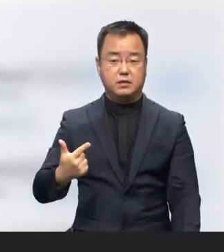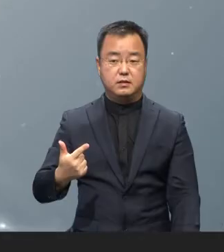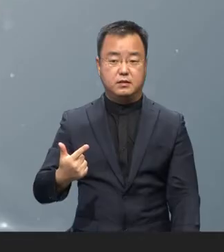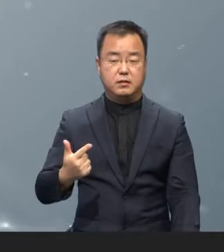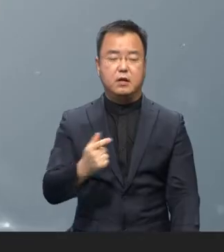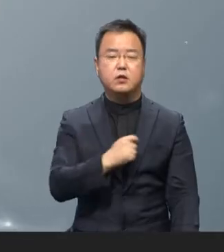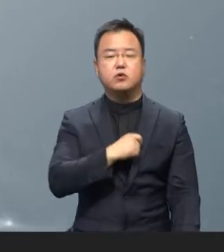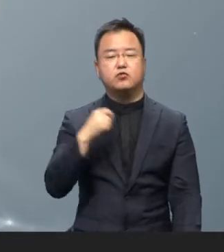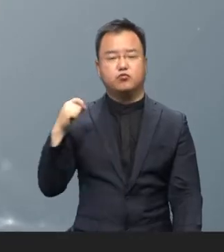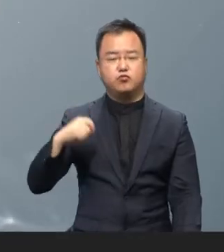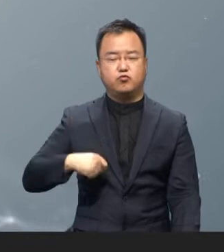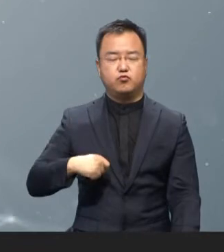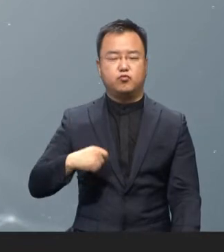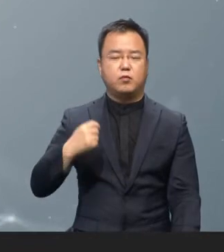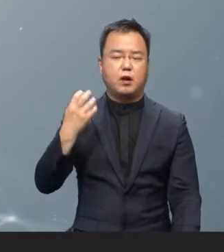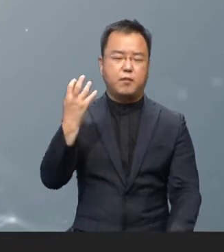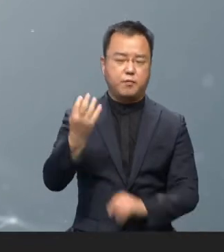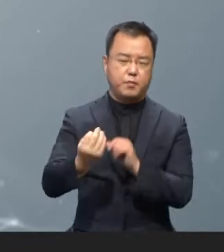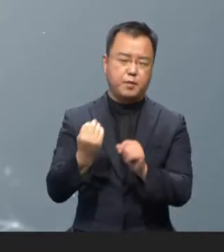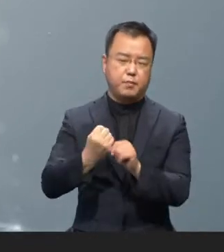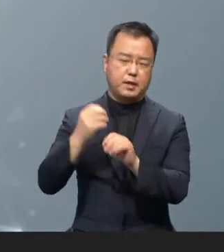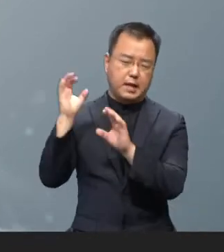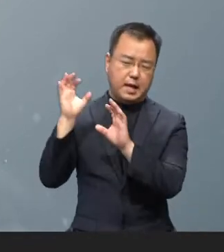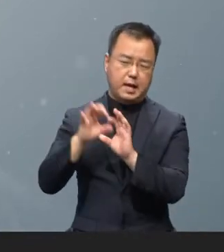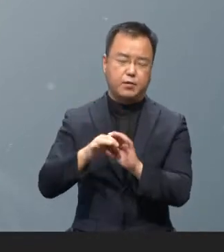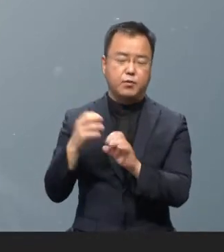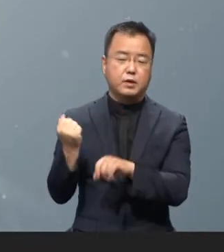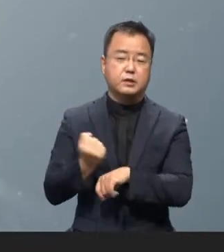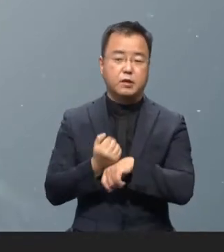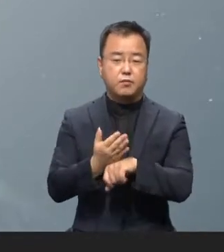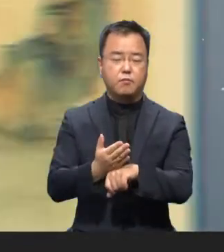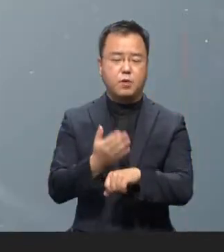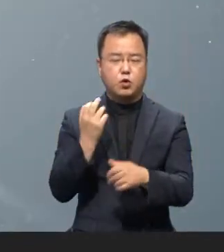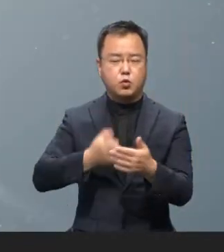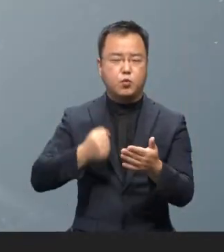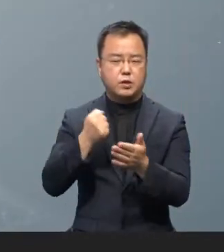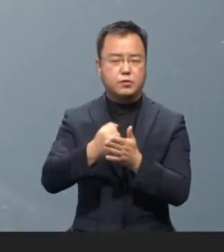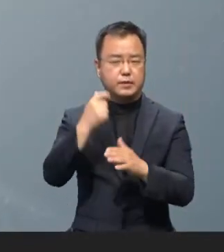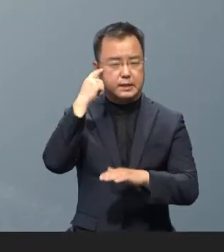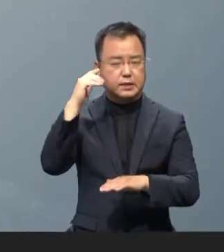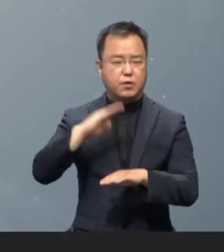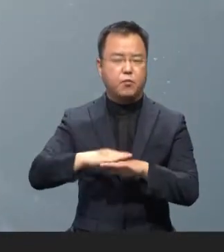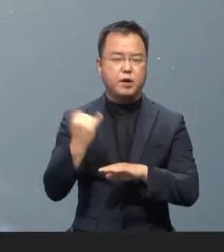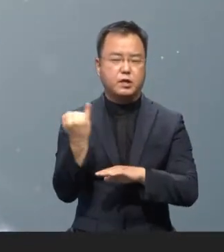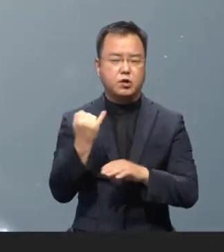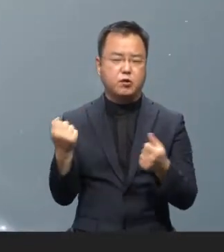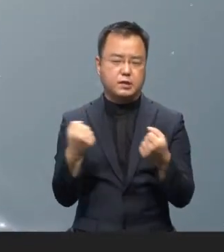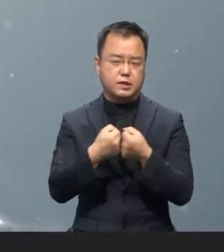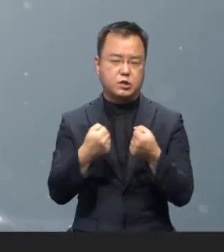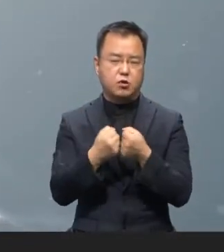중국에서 수세기에 걸쳐 전해 내려온 용맹하고 지혜로운 여전사 화목란.